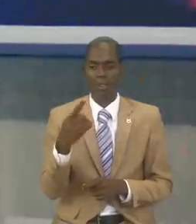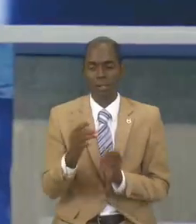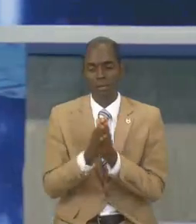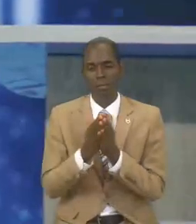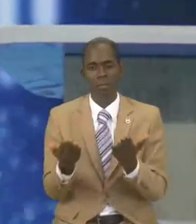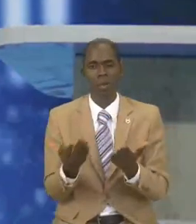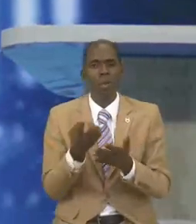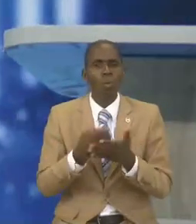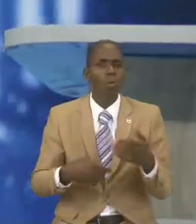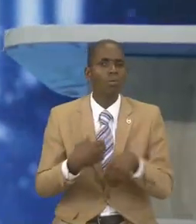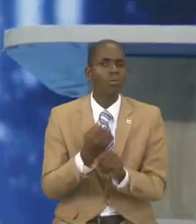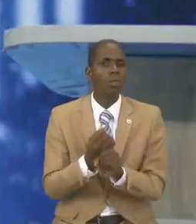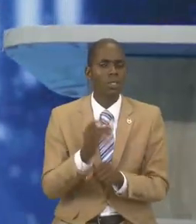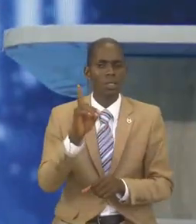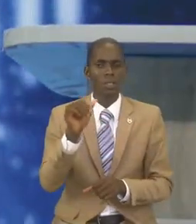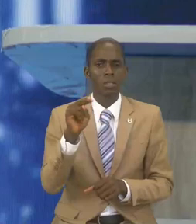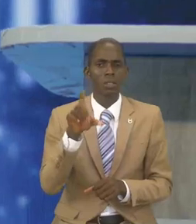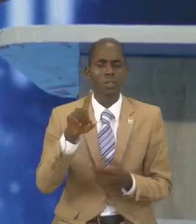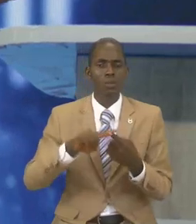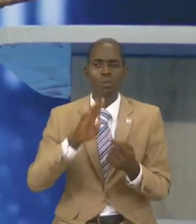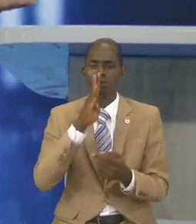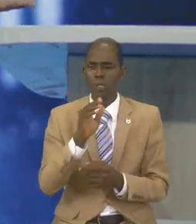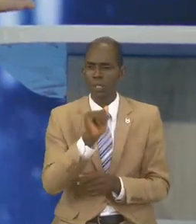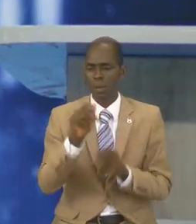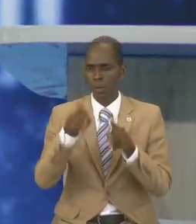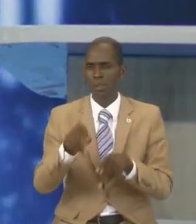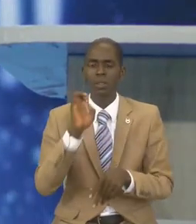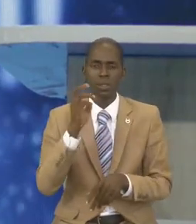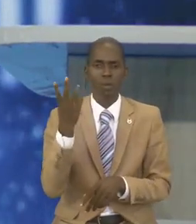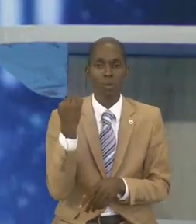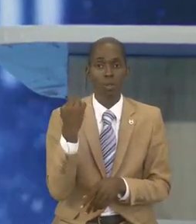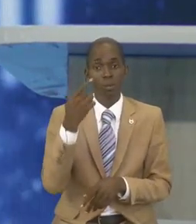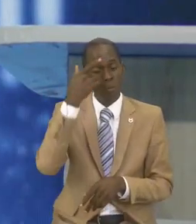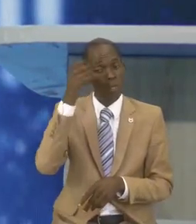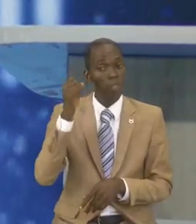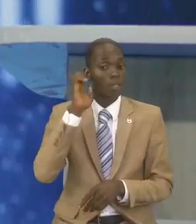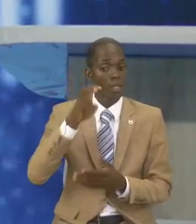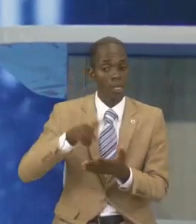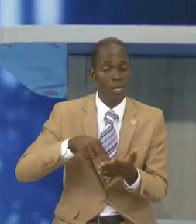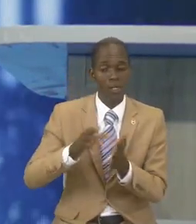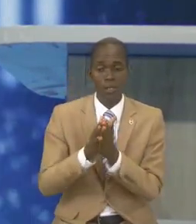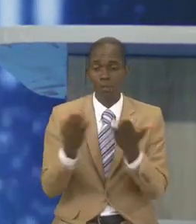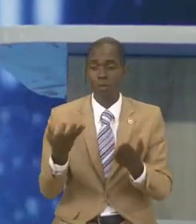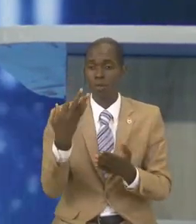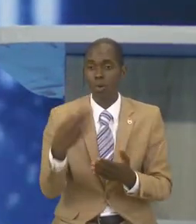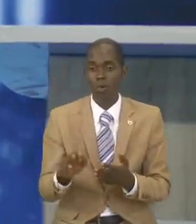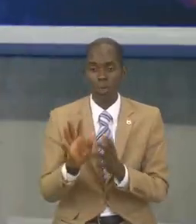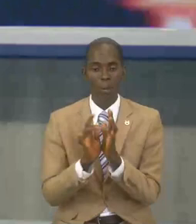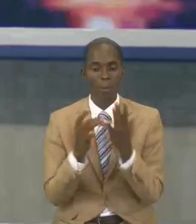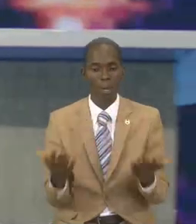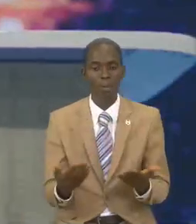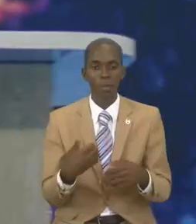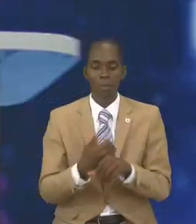livres. Qu'est-ce qui amène Daniel, l'homme, à ce qu'il était? Il lisait les livres de la Bible, disponibles à